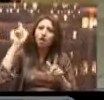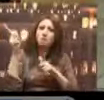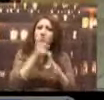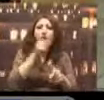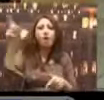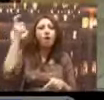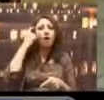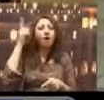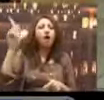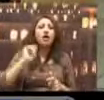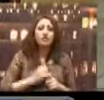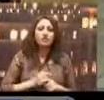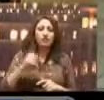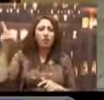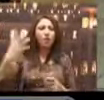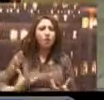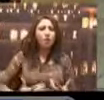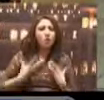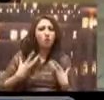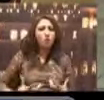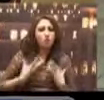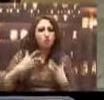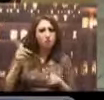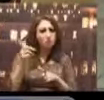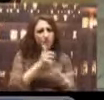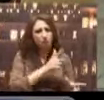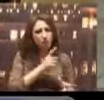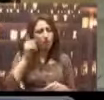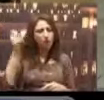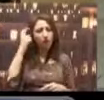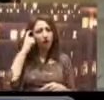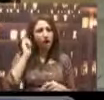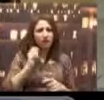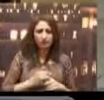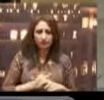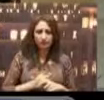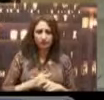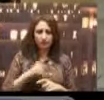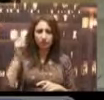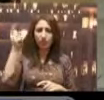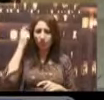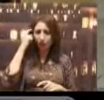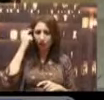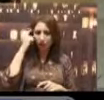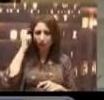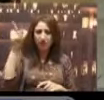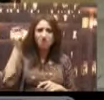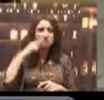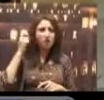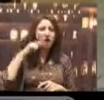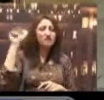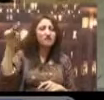كان سائر جدا، وكان شايف ان في شيء من البلطجه